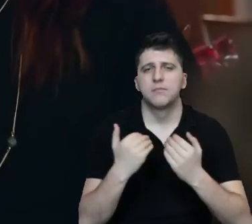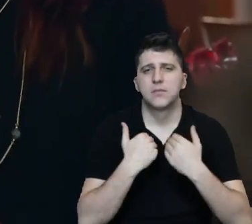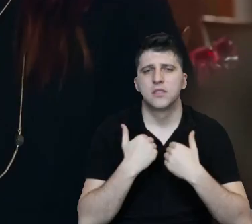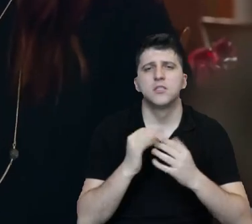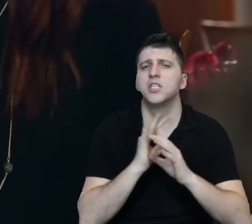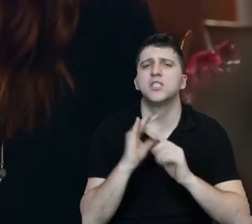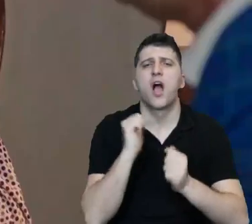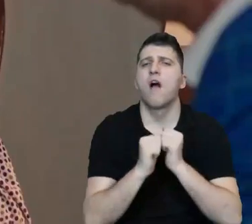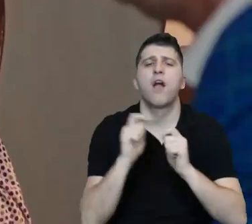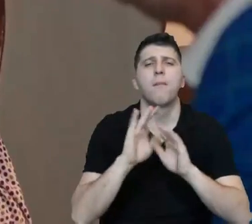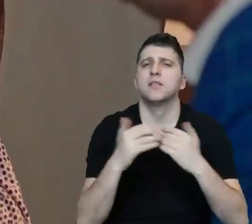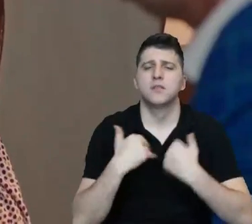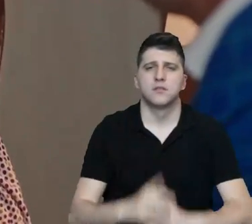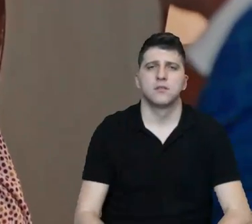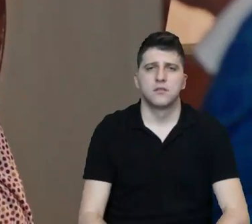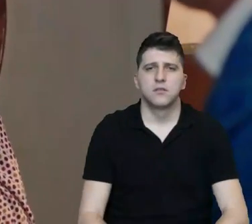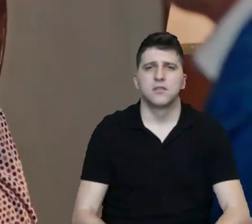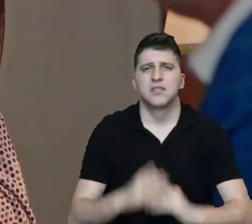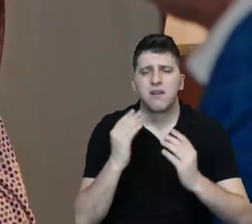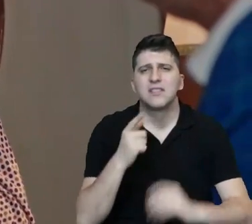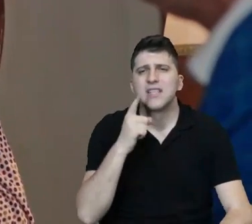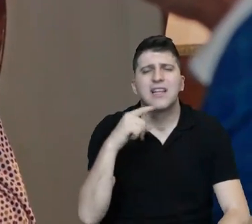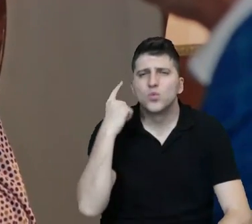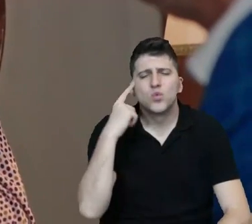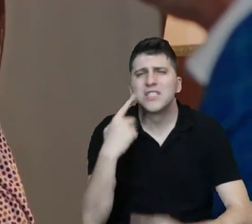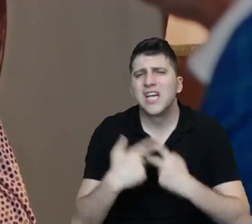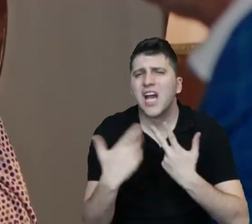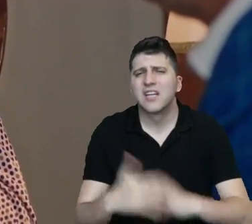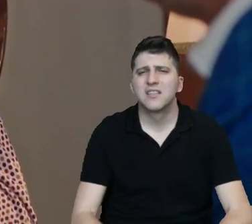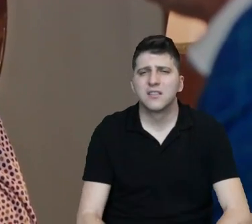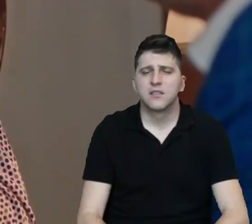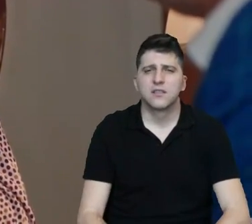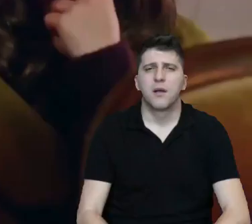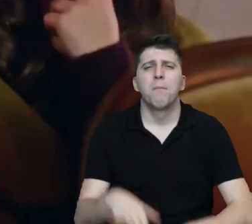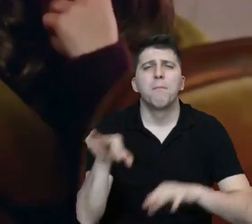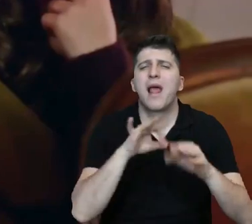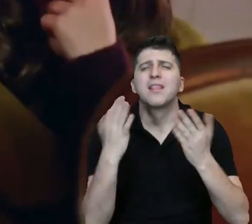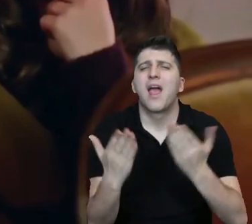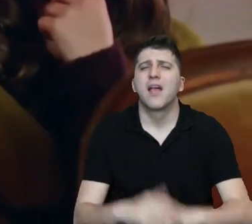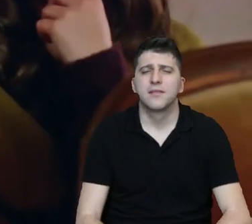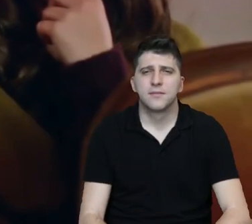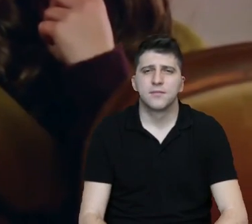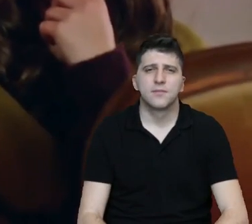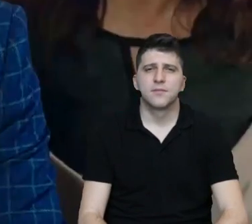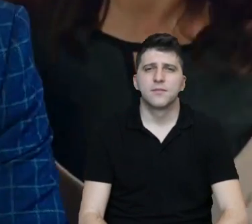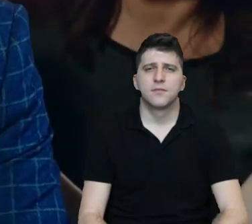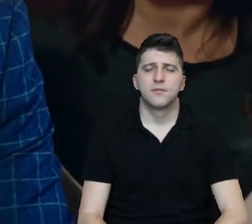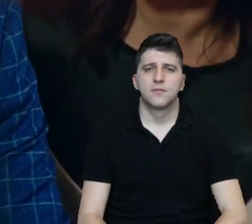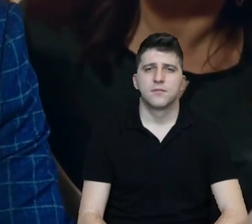hiç kavga etmeyiz. Ya senin maksadın ne Yaşar? Bakışlarını masada oturan kızlara